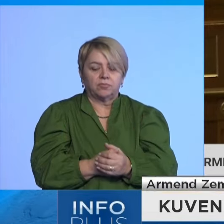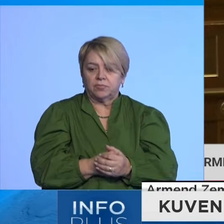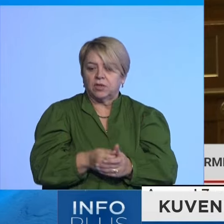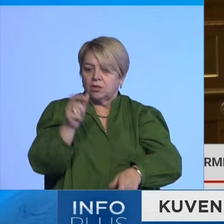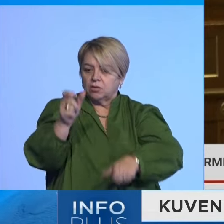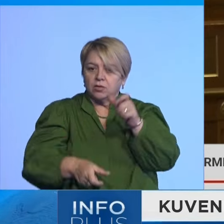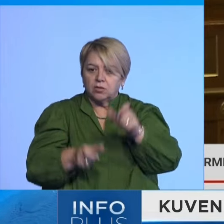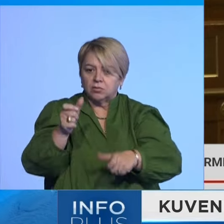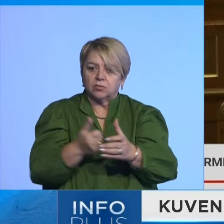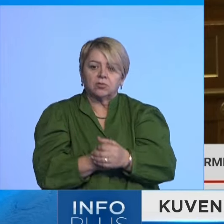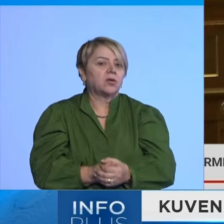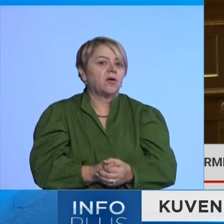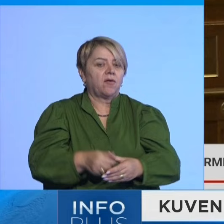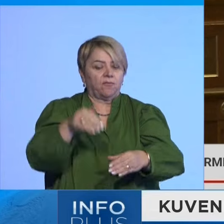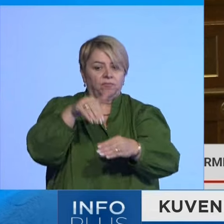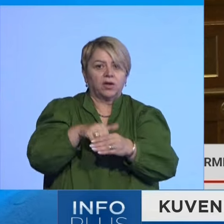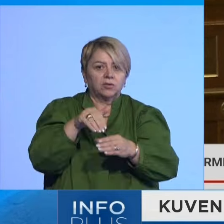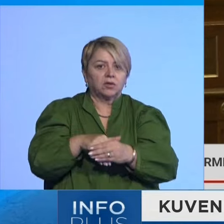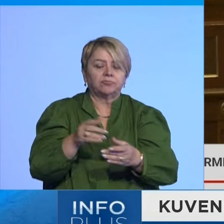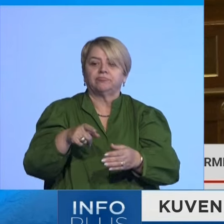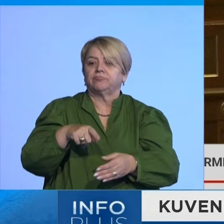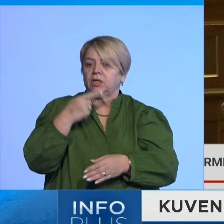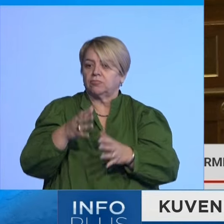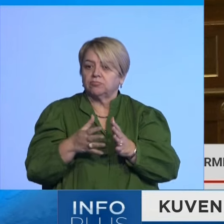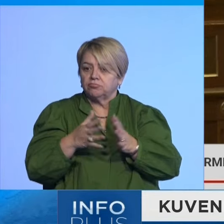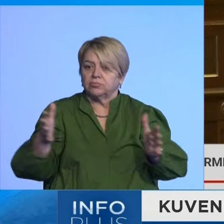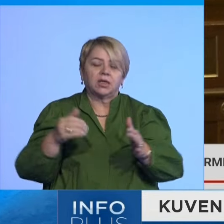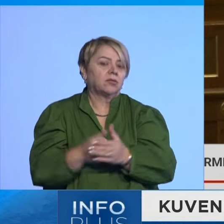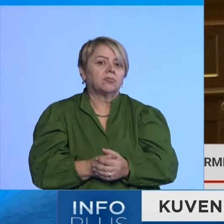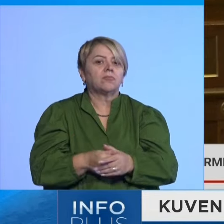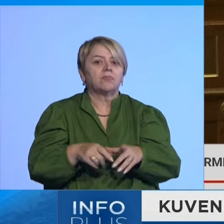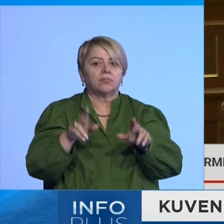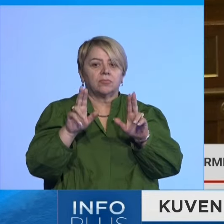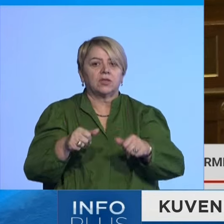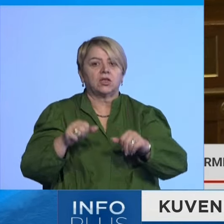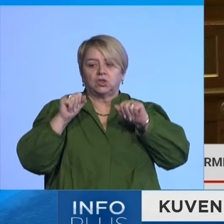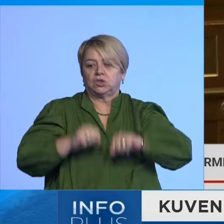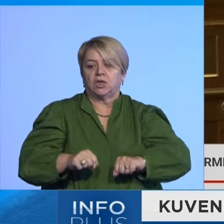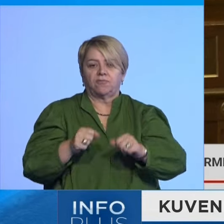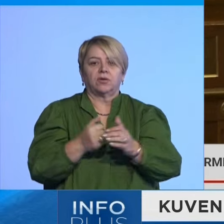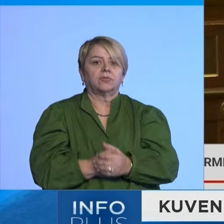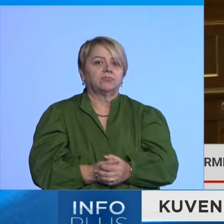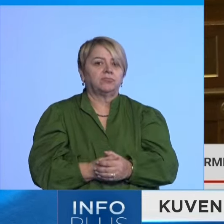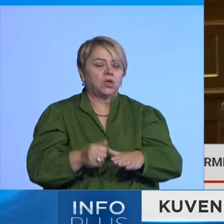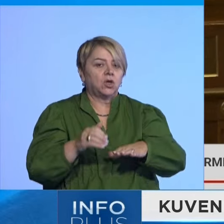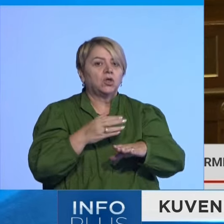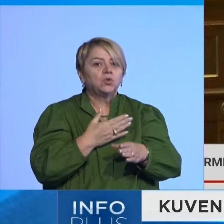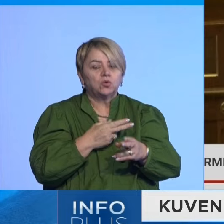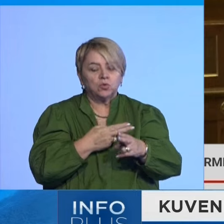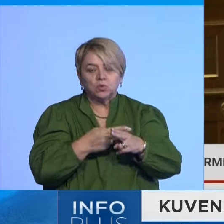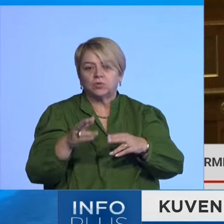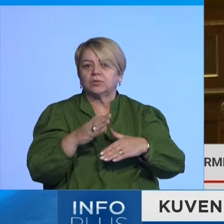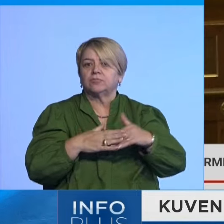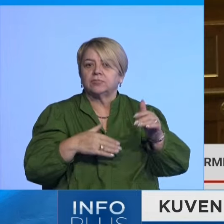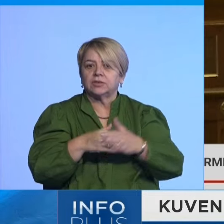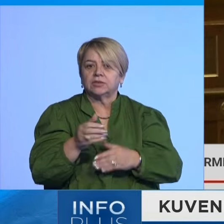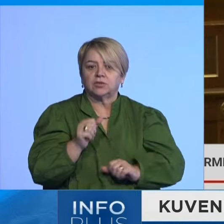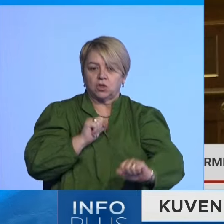qytetarit që e vëtoj me premtimin e madh se do të bëjnë qeveri me duar të pasuta dhe do të